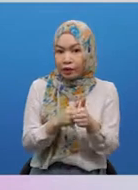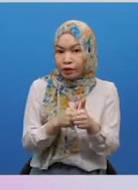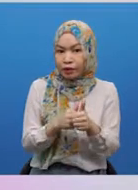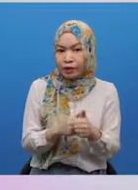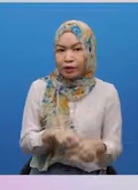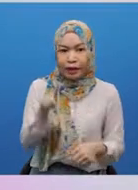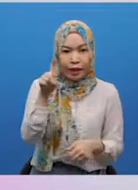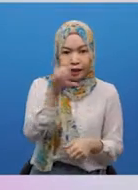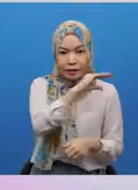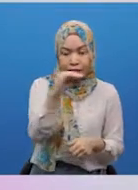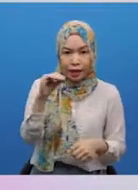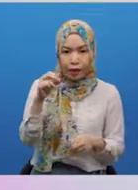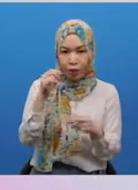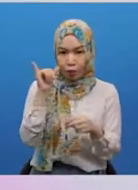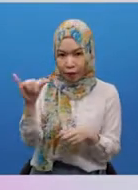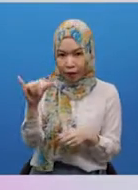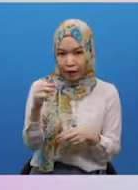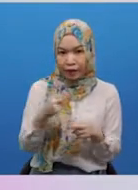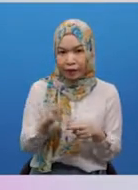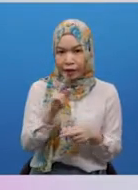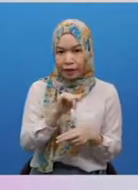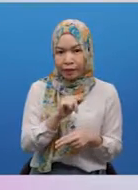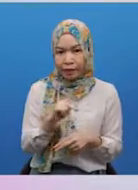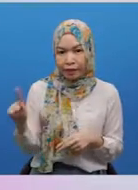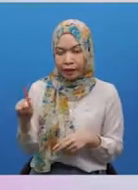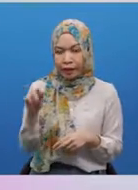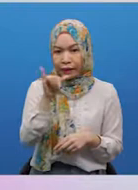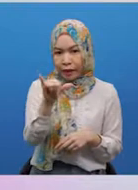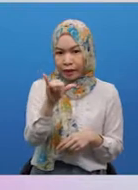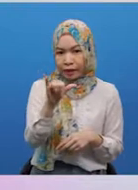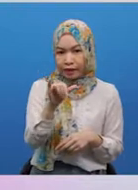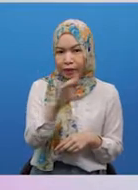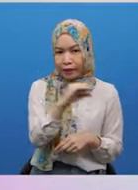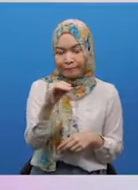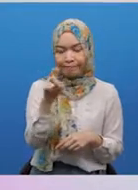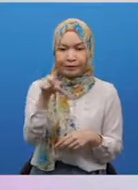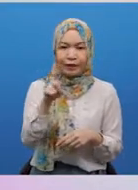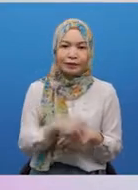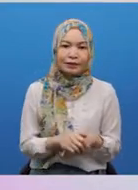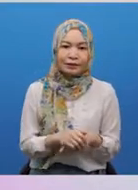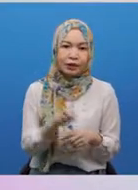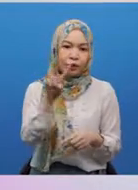X dan Y, namakan X dan Y.